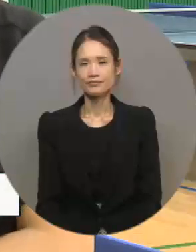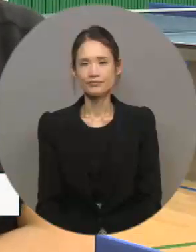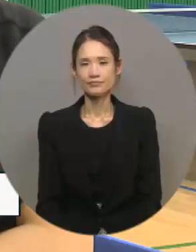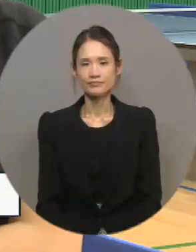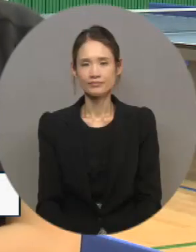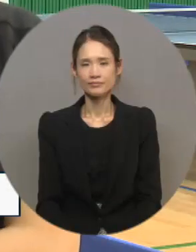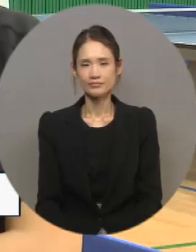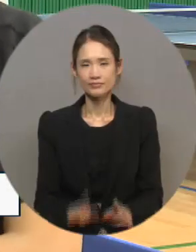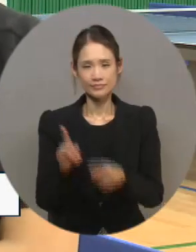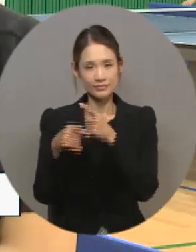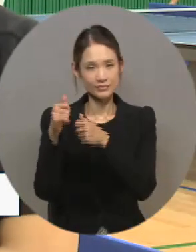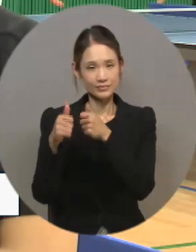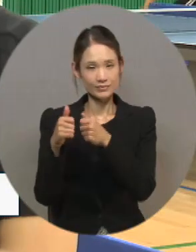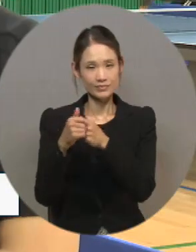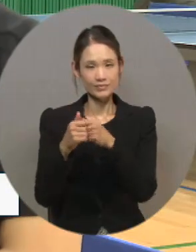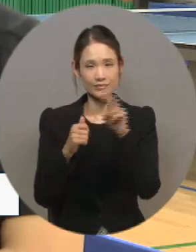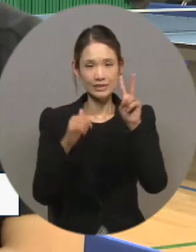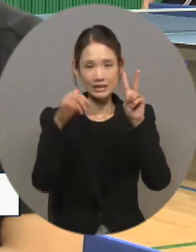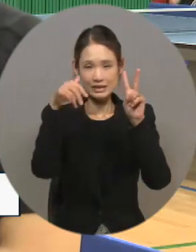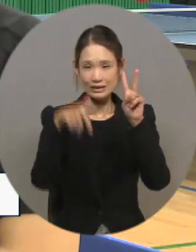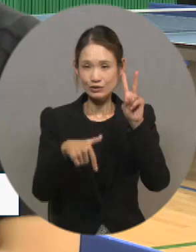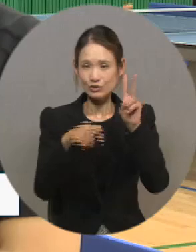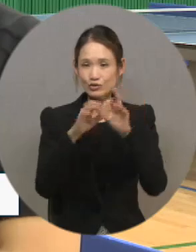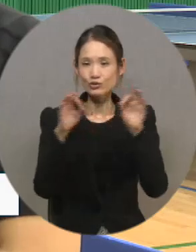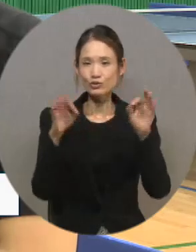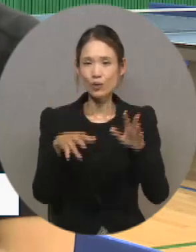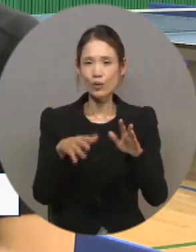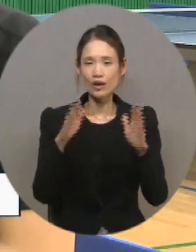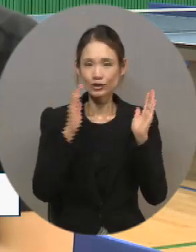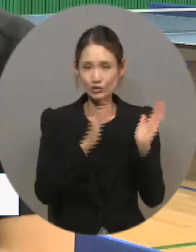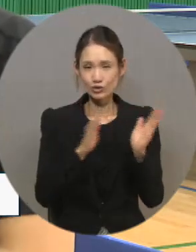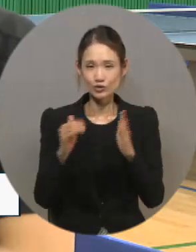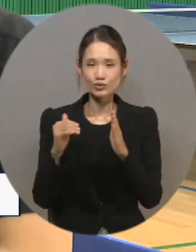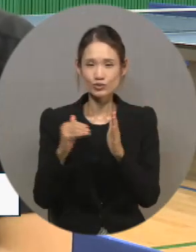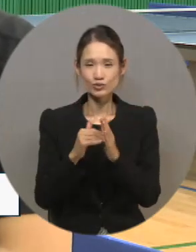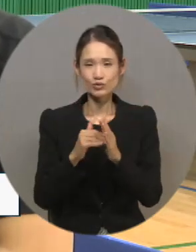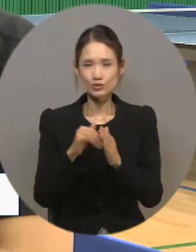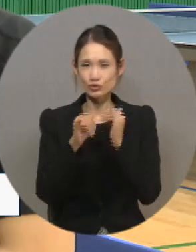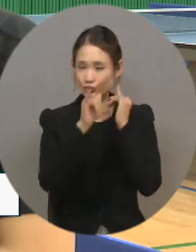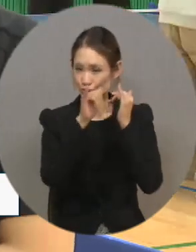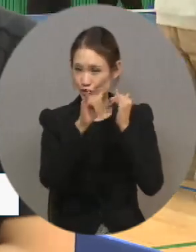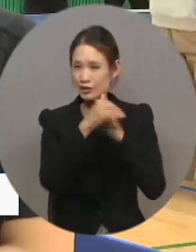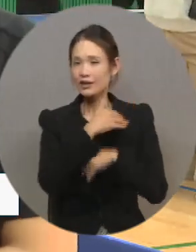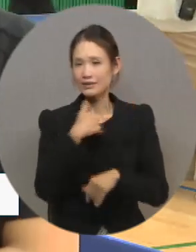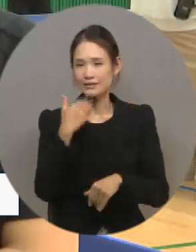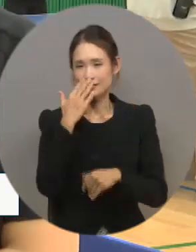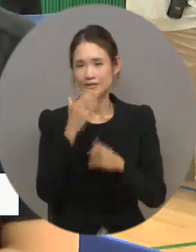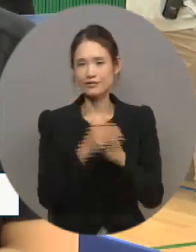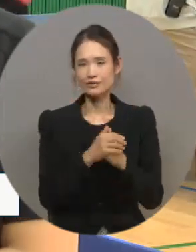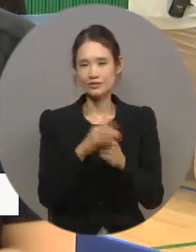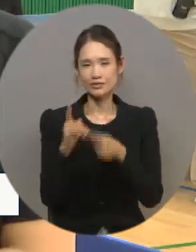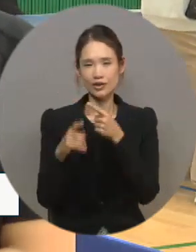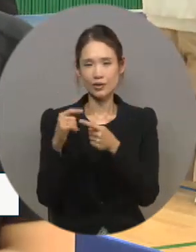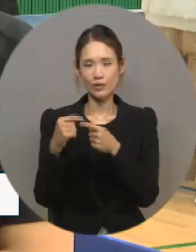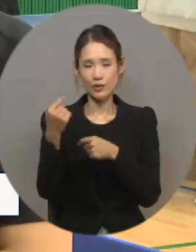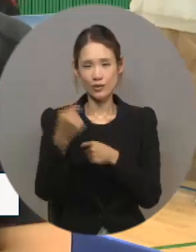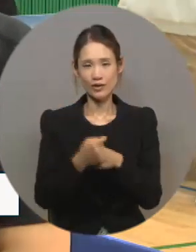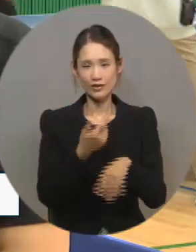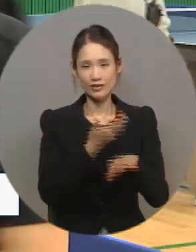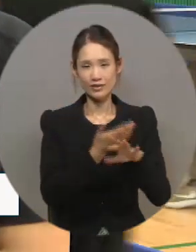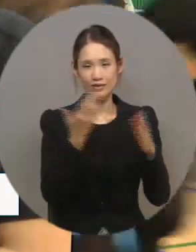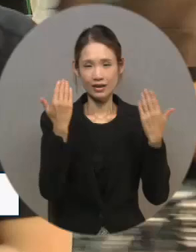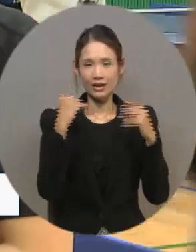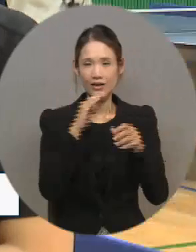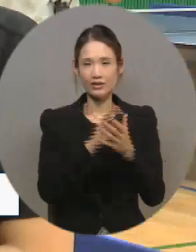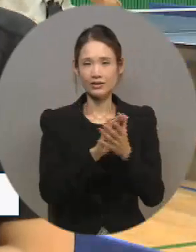이번 대회를 위해서 한 2주 동안 준비를 했어요. 우승할 자신이 있어요. 대회에 나와서 다른 학교